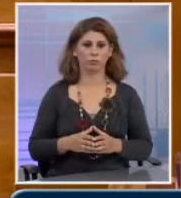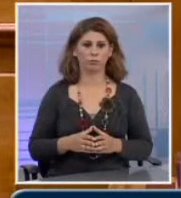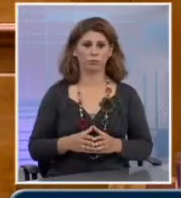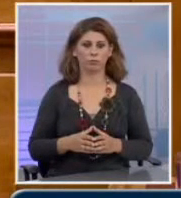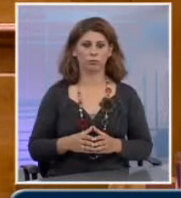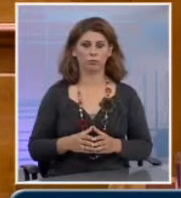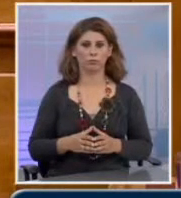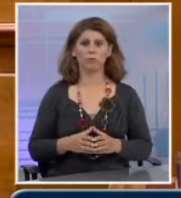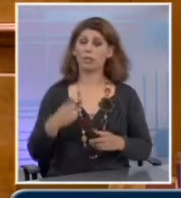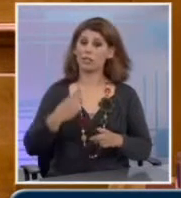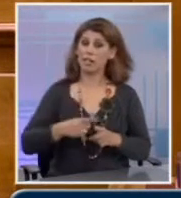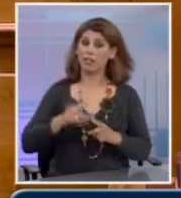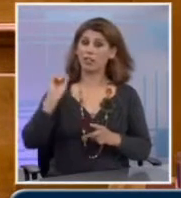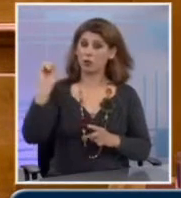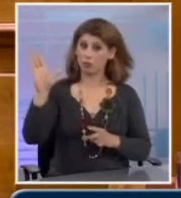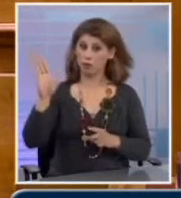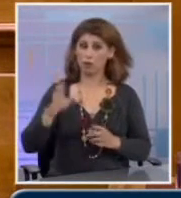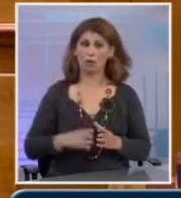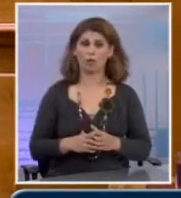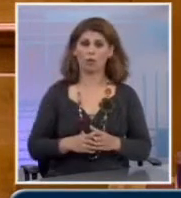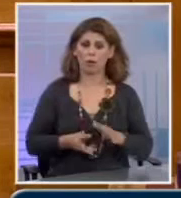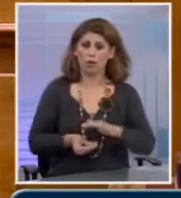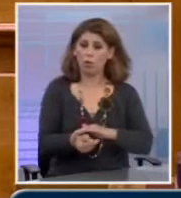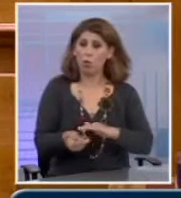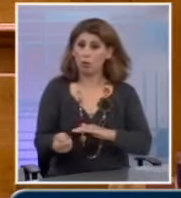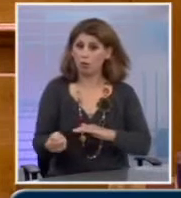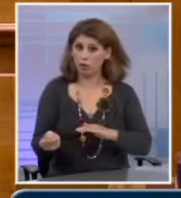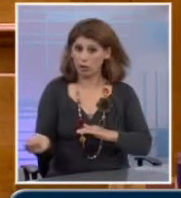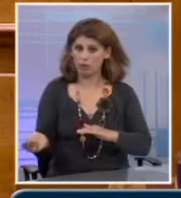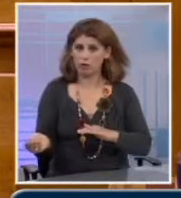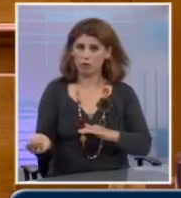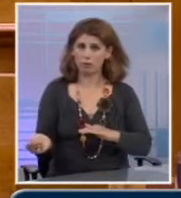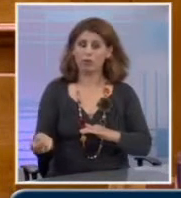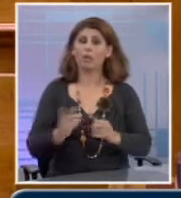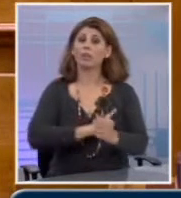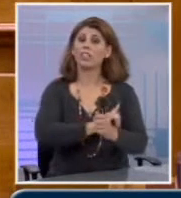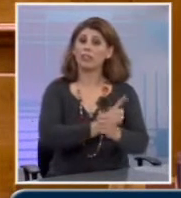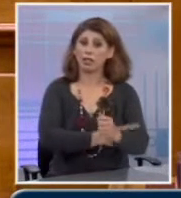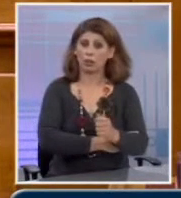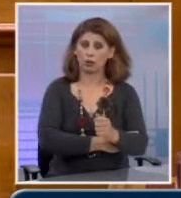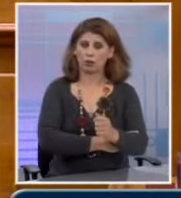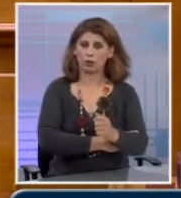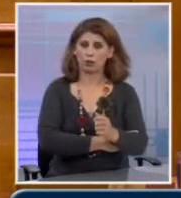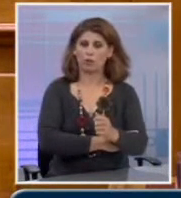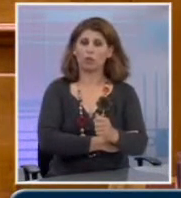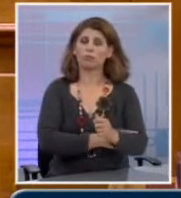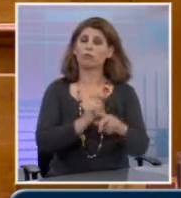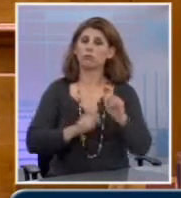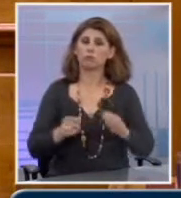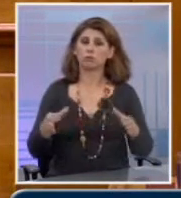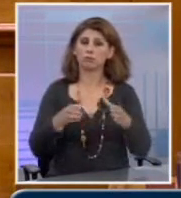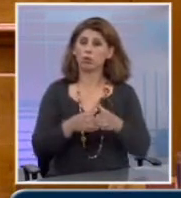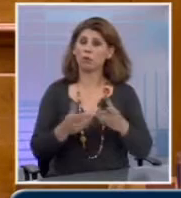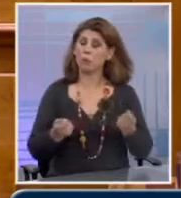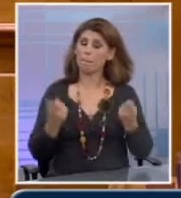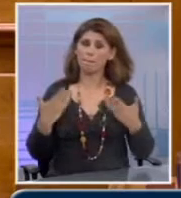τελειωτικά και στην Ελλάδα και στο εξωτερικό για δωροδοκίες, τη δυνατότητα με τη συγκρότηση επιτροπών που έχει